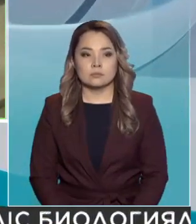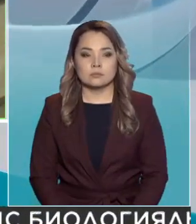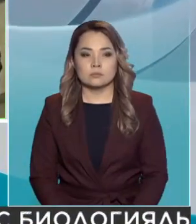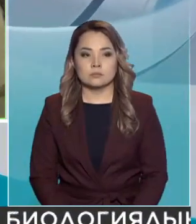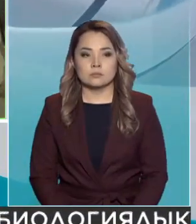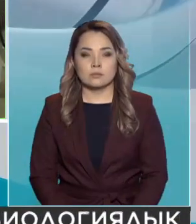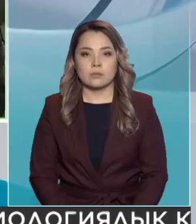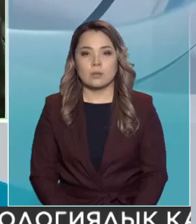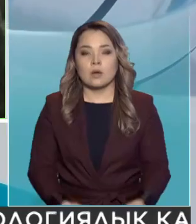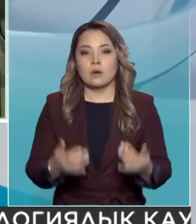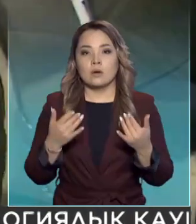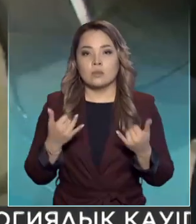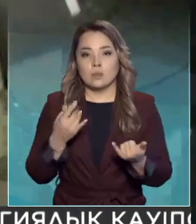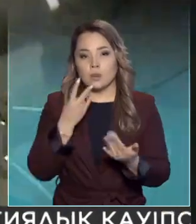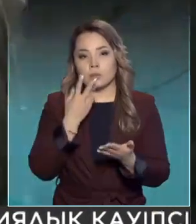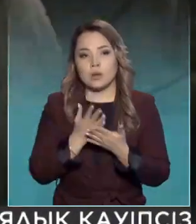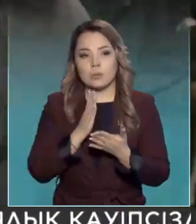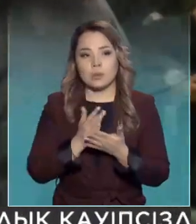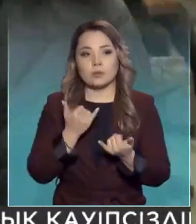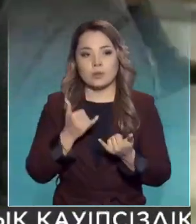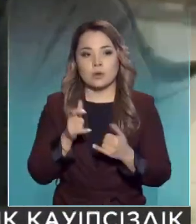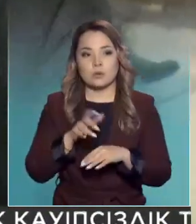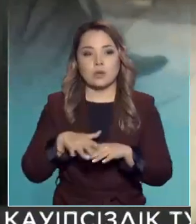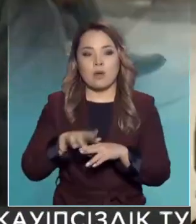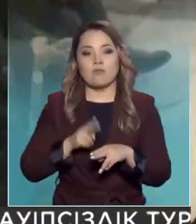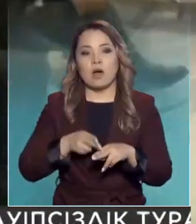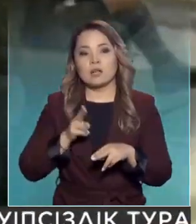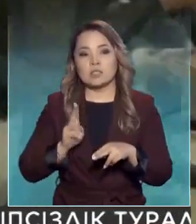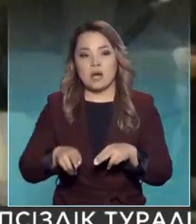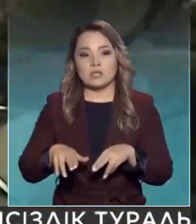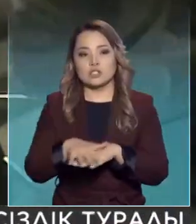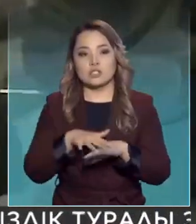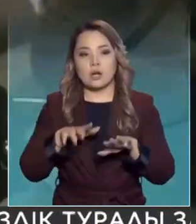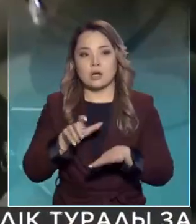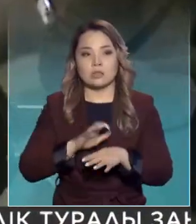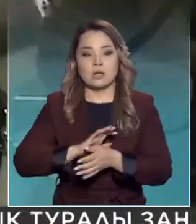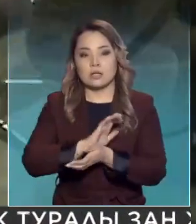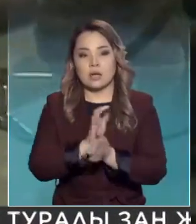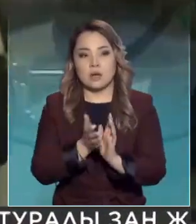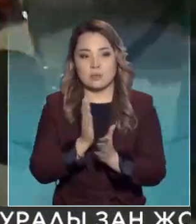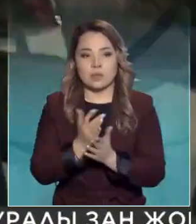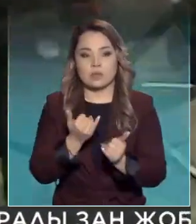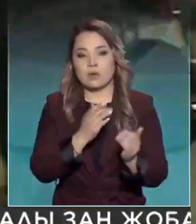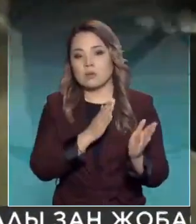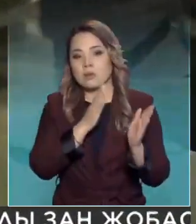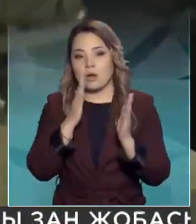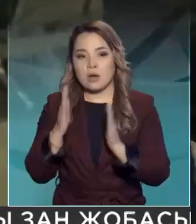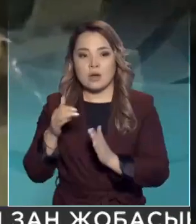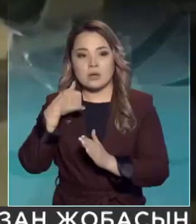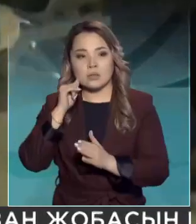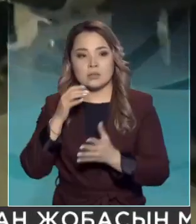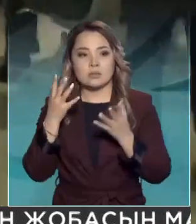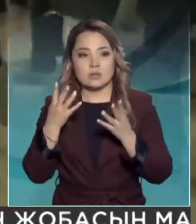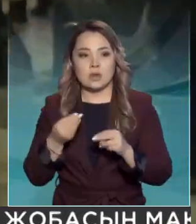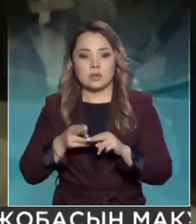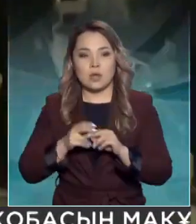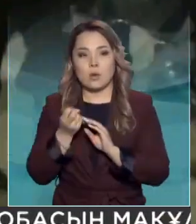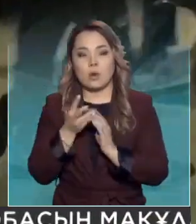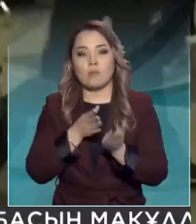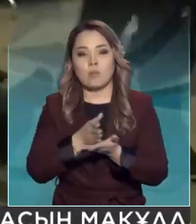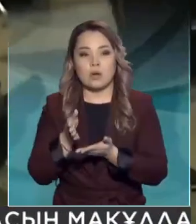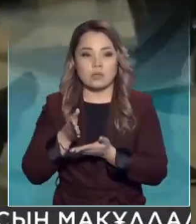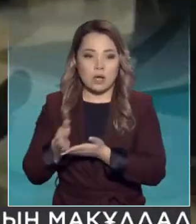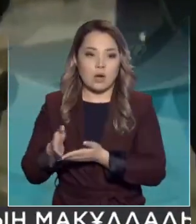Рахмет, Гүлназ. Міне, өздеріңіз көріп отырғандай, вокзал іші жолаушыларға лық толы, өйткені кешелі бері ел бойынша 12